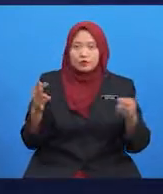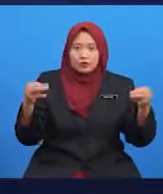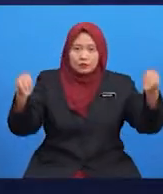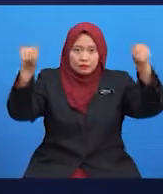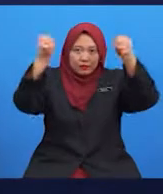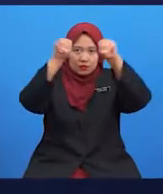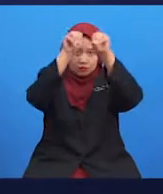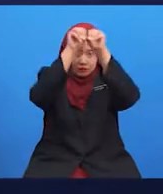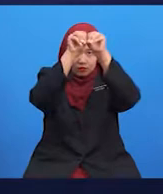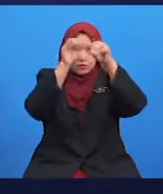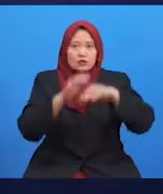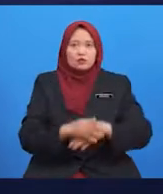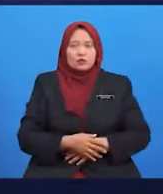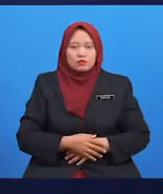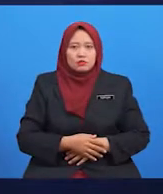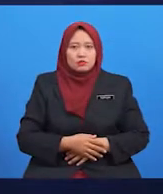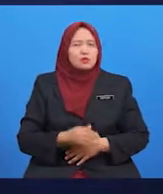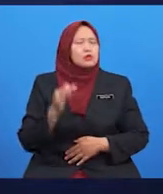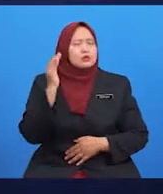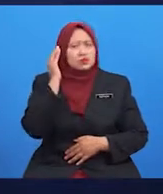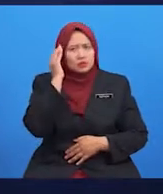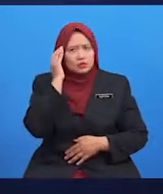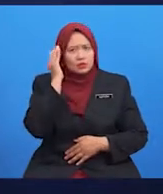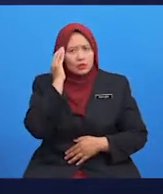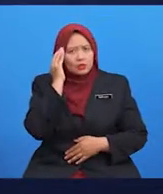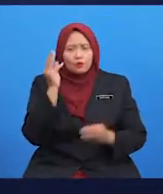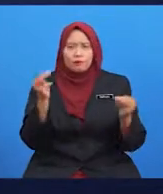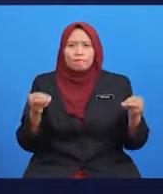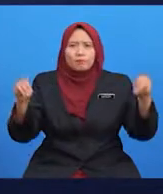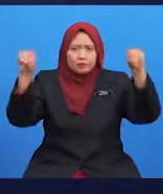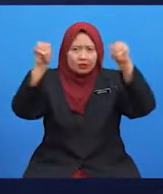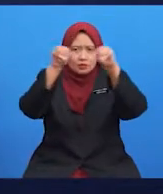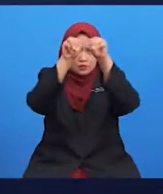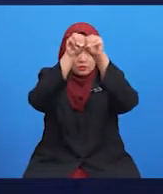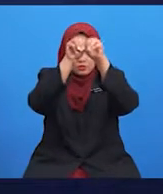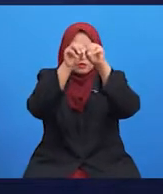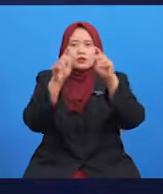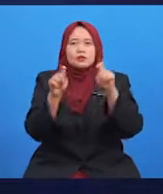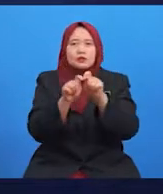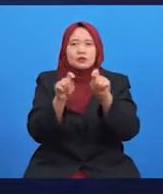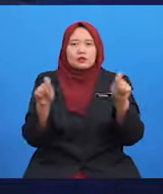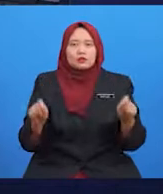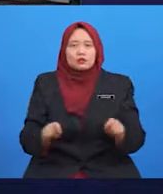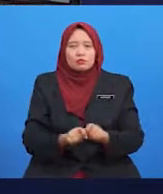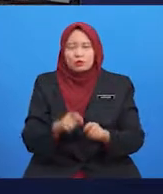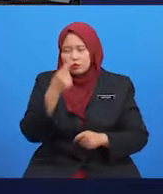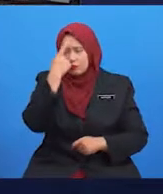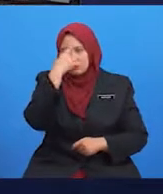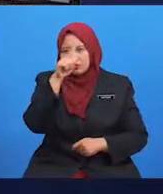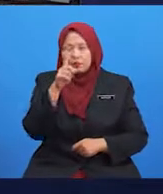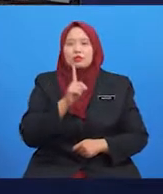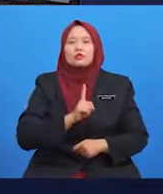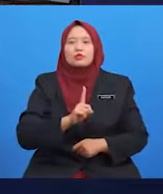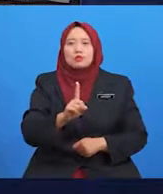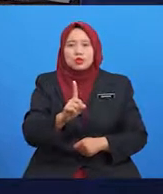Seperti yang kita semua sedia maklum, masjid merupakan tempat untuk umat Islam